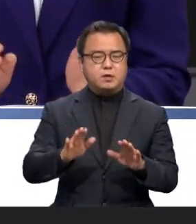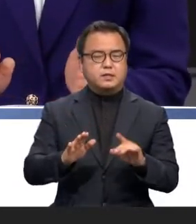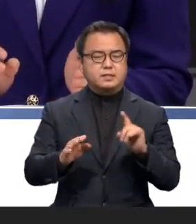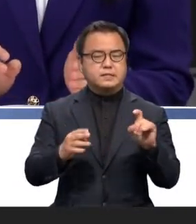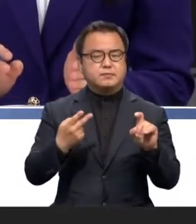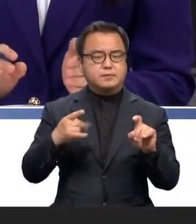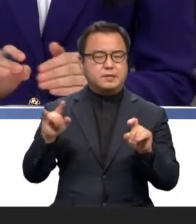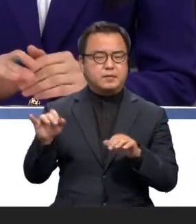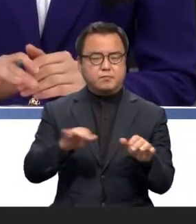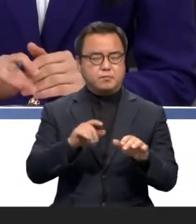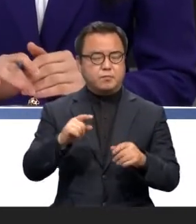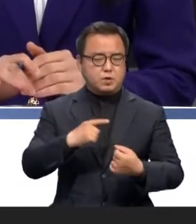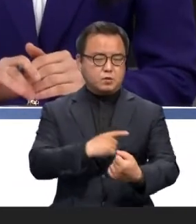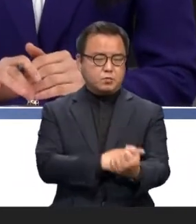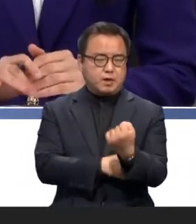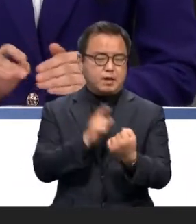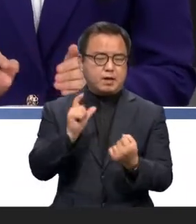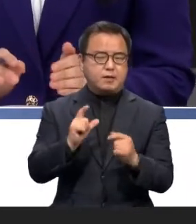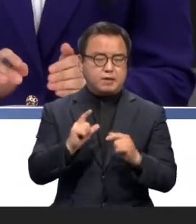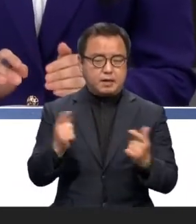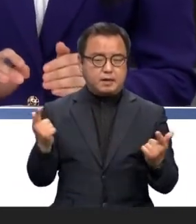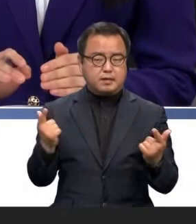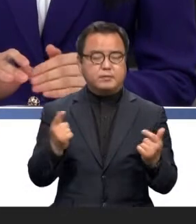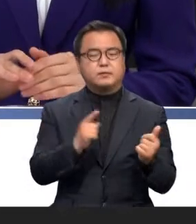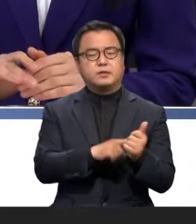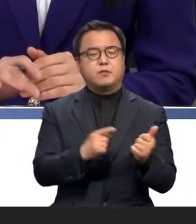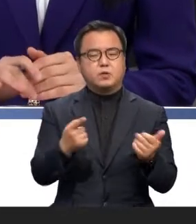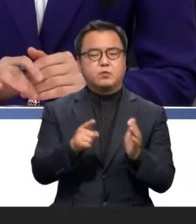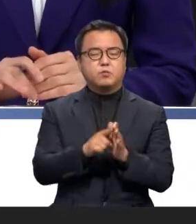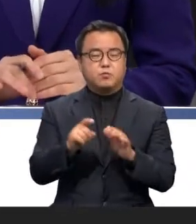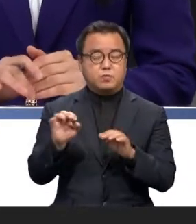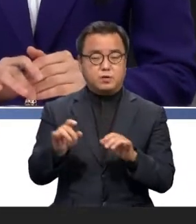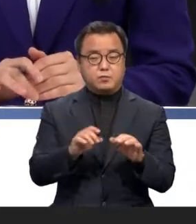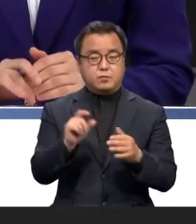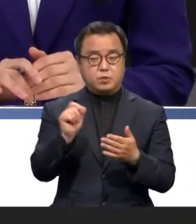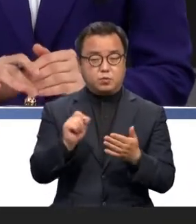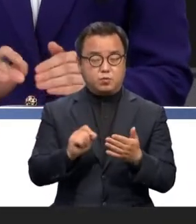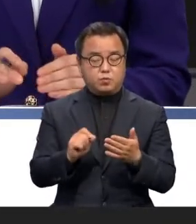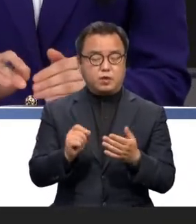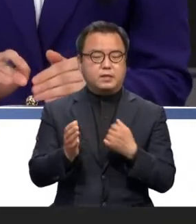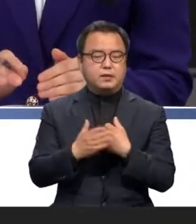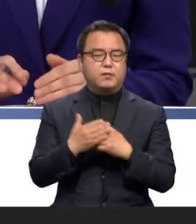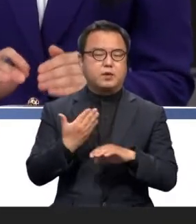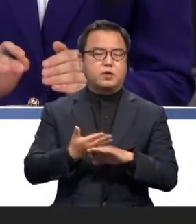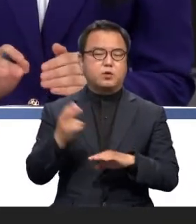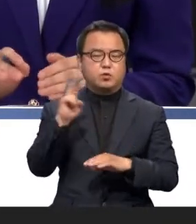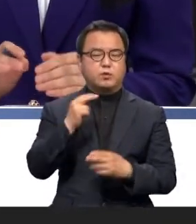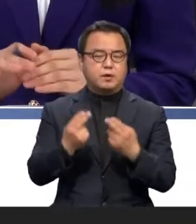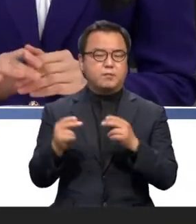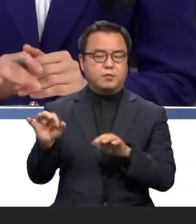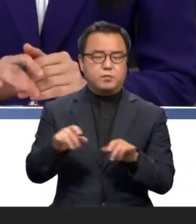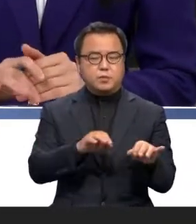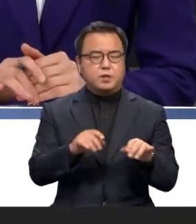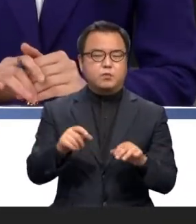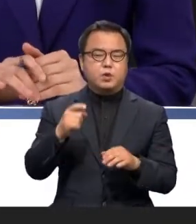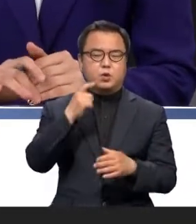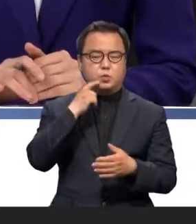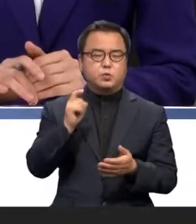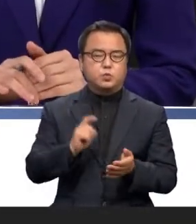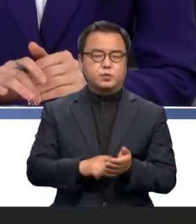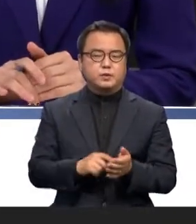아직 뛰어나지 않았던 대공을 위해서 썼기 때문에 베토벤의 다른 곡들에 비해 피아노 파트가 비교적 쉬운